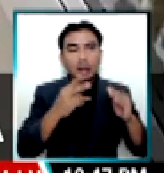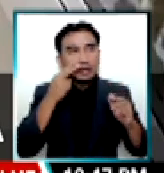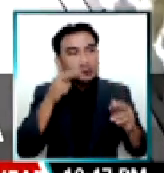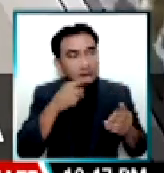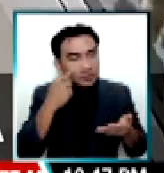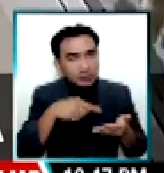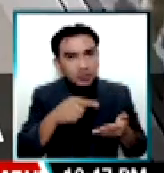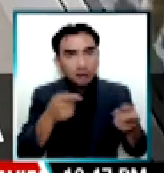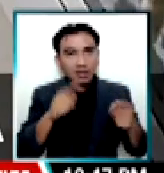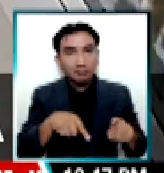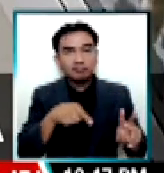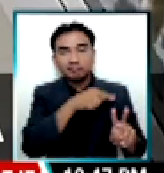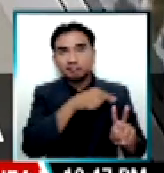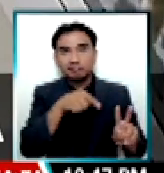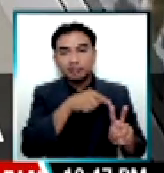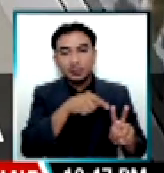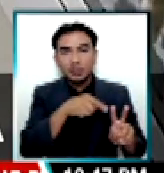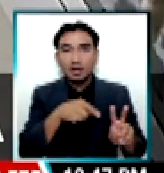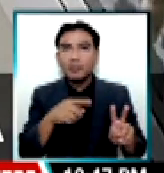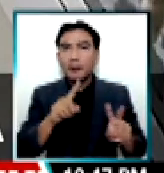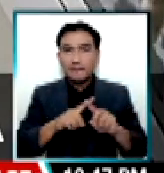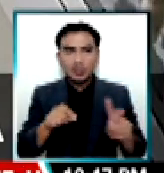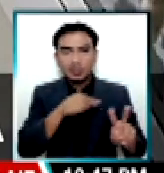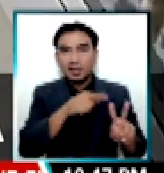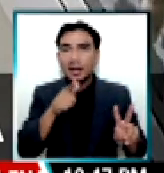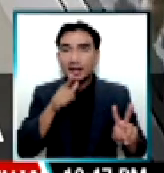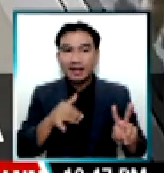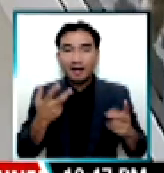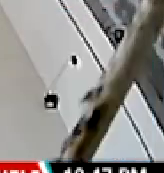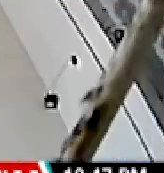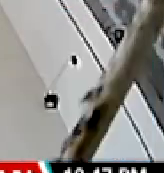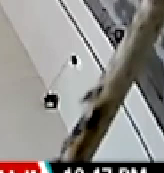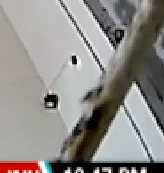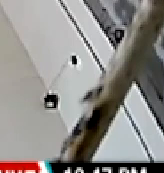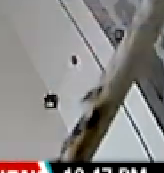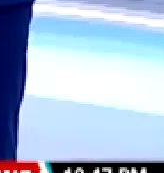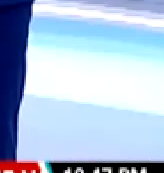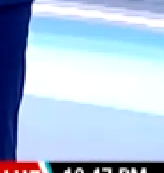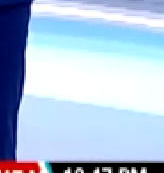mga anak. Maswerte namang hindi nasaktan ang mga bata.